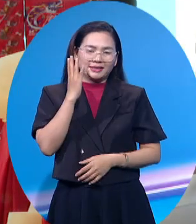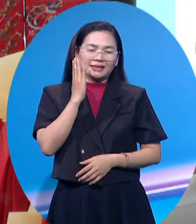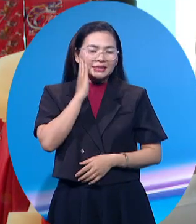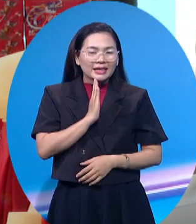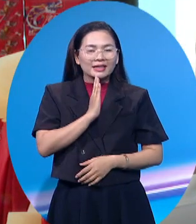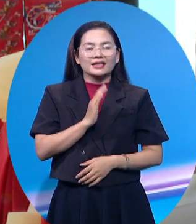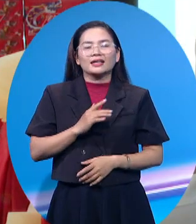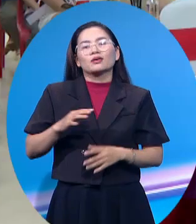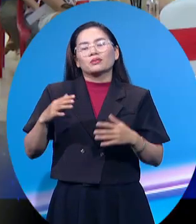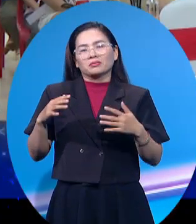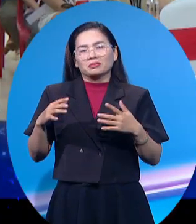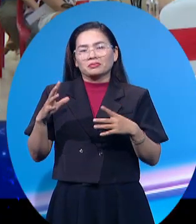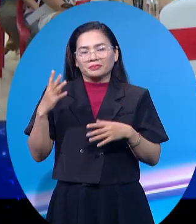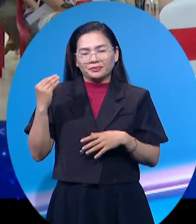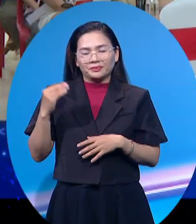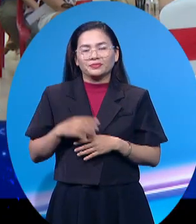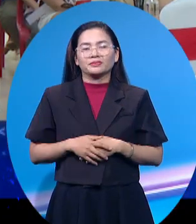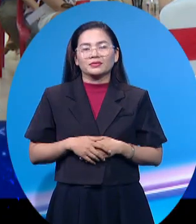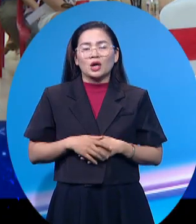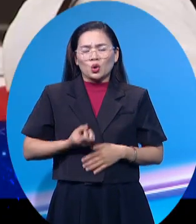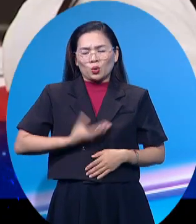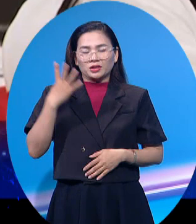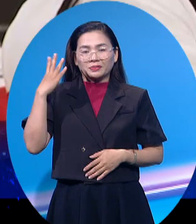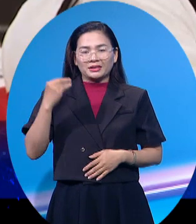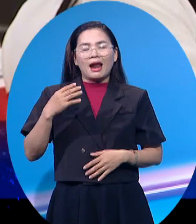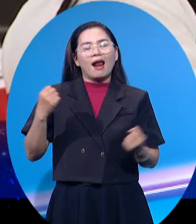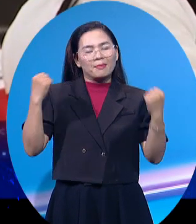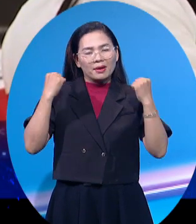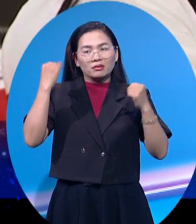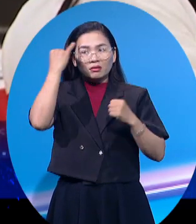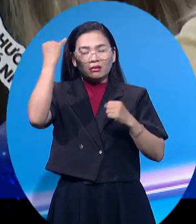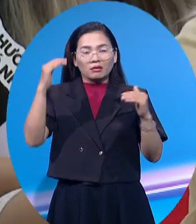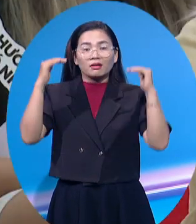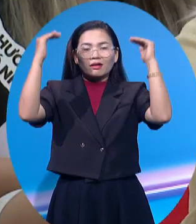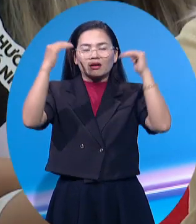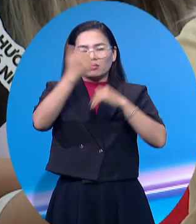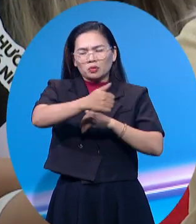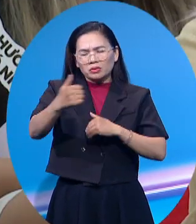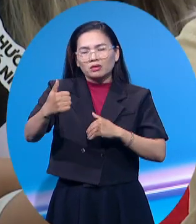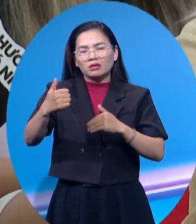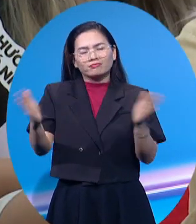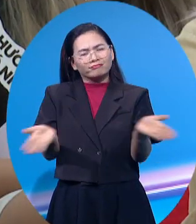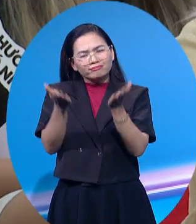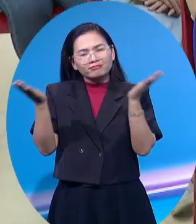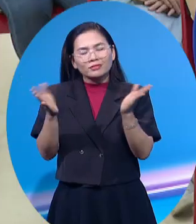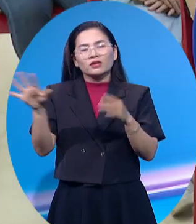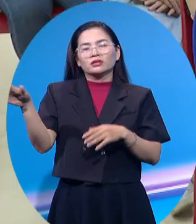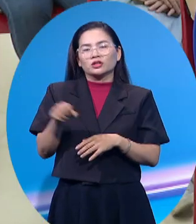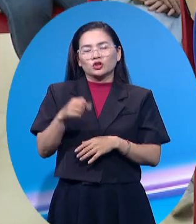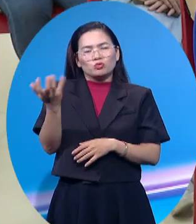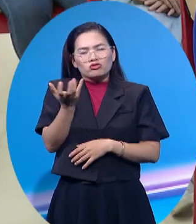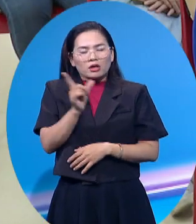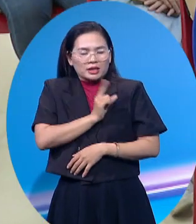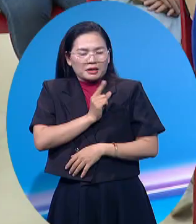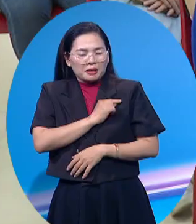những chia sẻ đến từ các khách mời về thực hiện lối sống xanh, lành mạnh, nâng cao ý thức trách nhiệm người dân, cộng đồng trong việc sử dụng năng lượng nước tiết kiệm